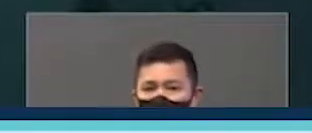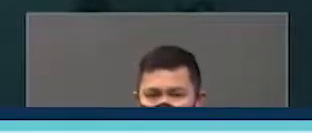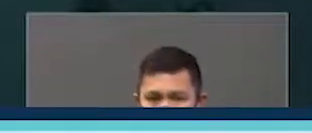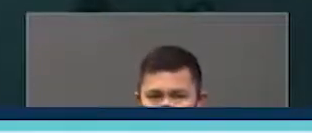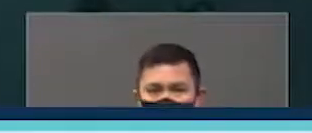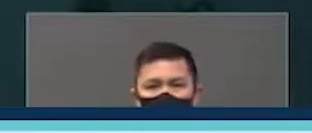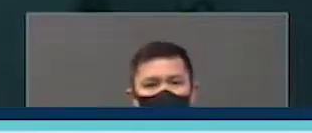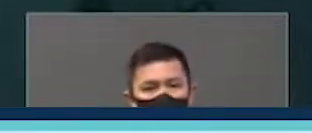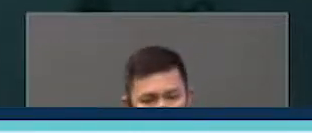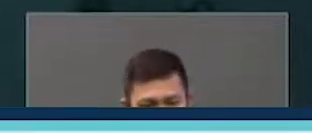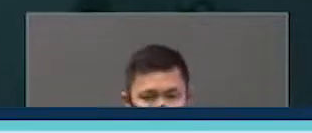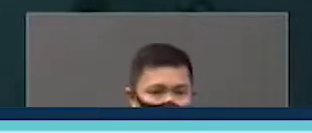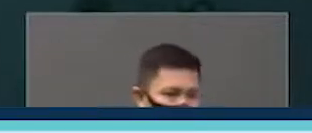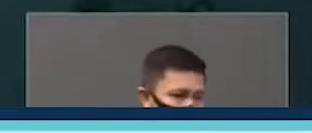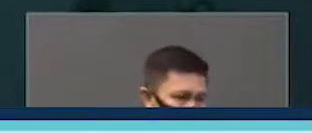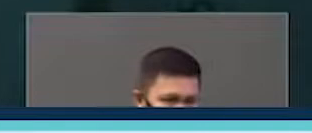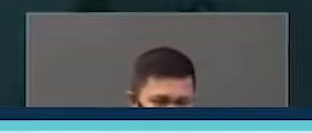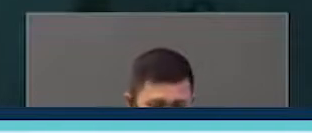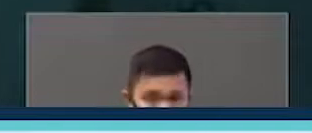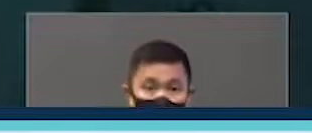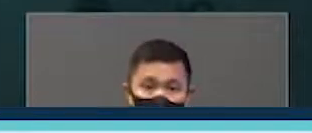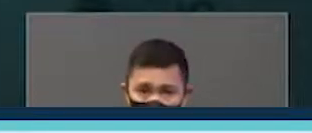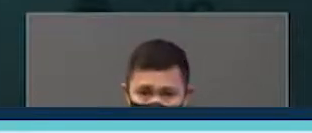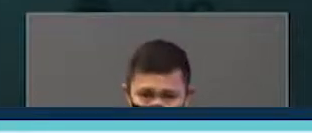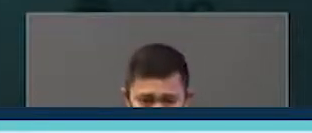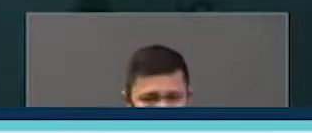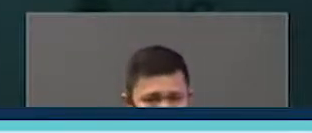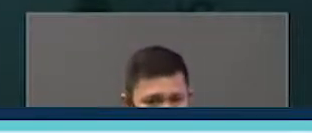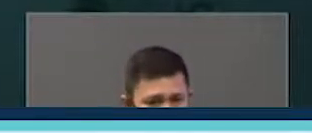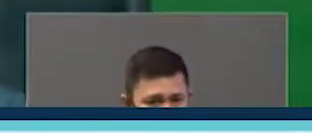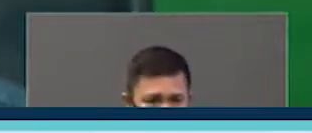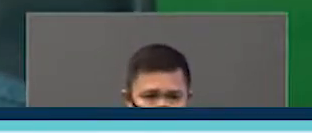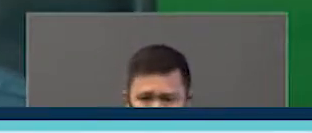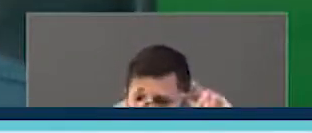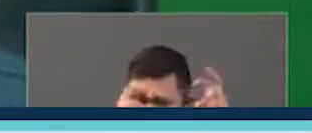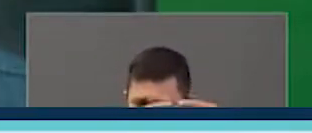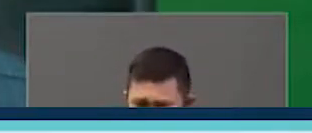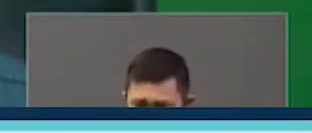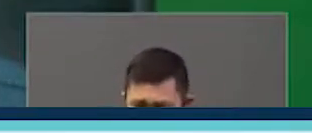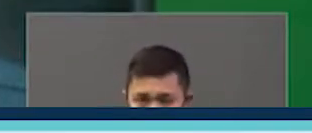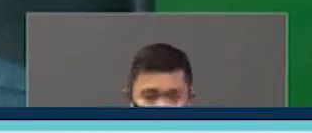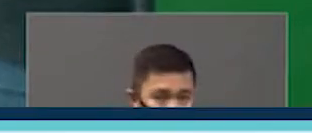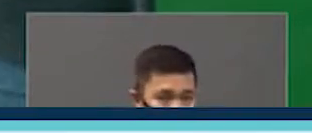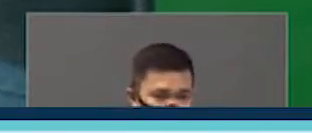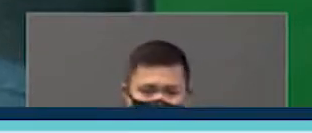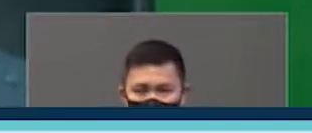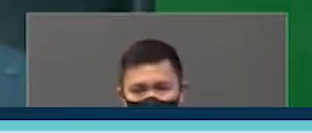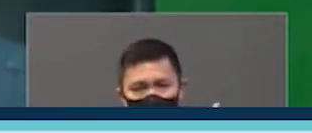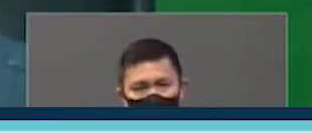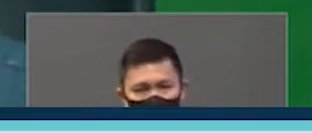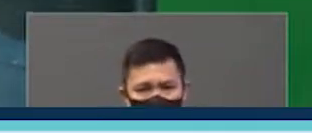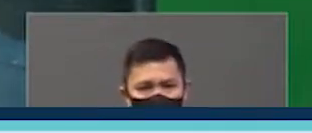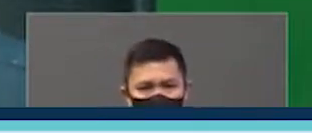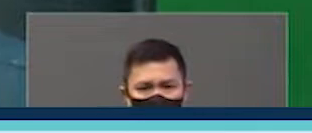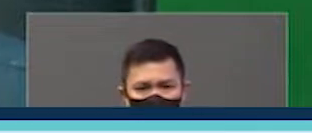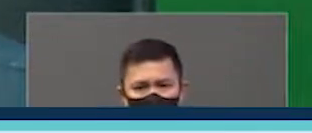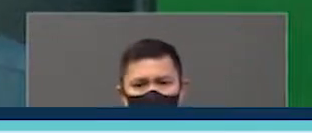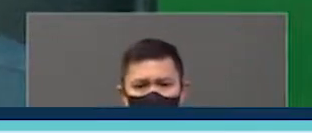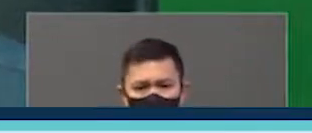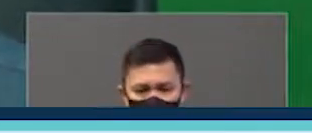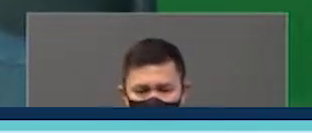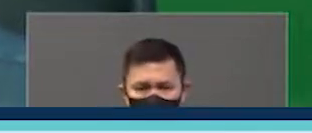ราคาไม่แพงหลังได้รับผลกระทบจากโครงสิบเก้าในตัวติดไรรัฐมนตรีว่าการกระทรวงการพัฒนา